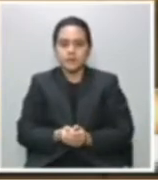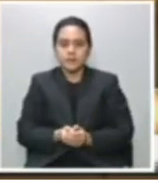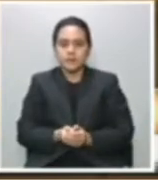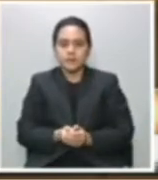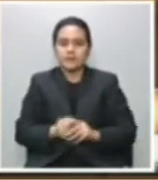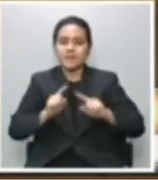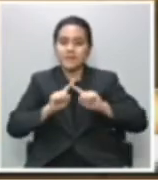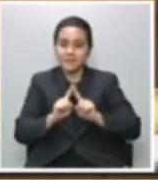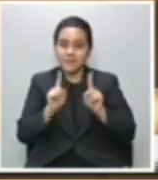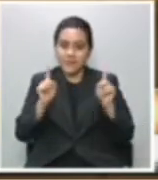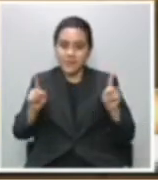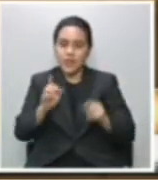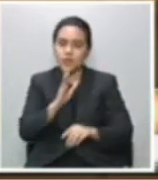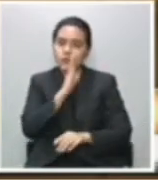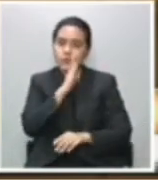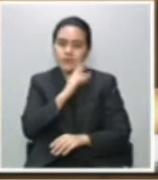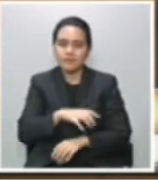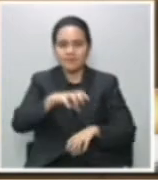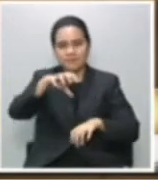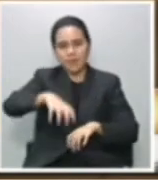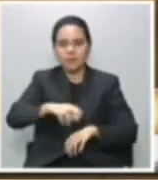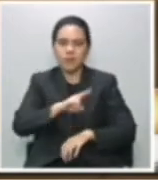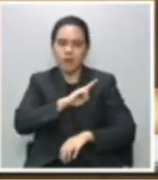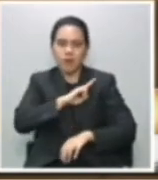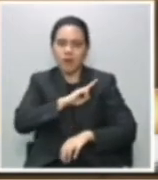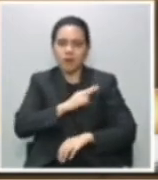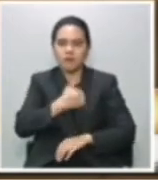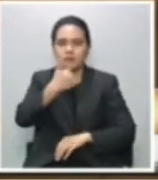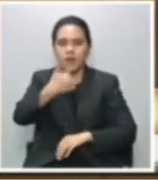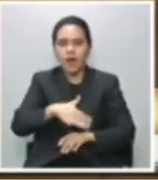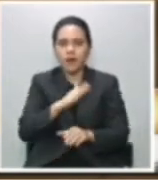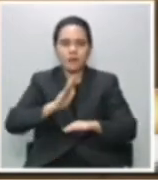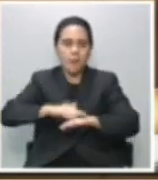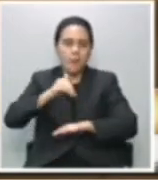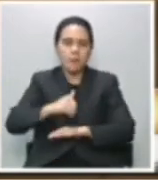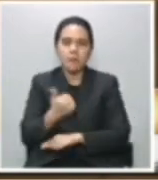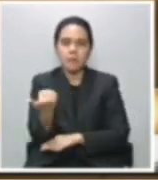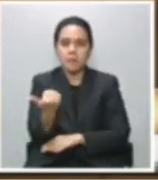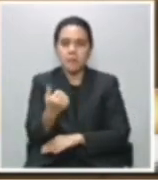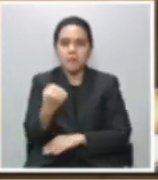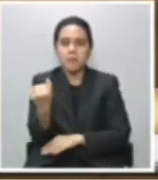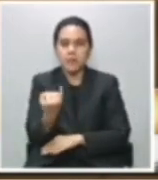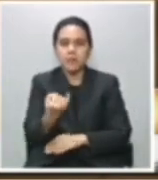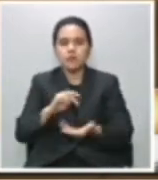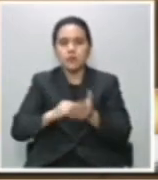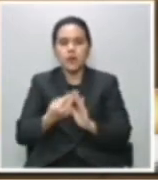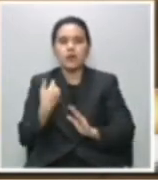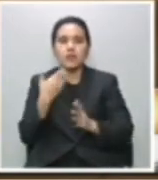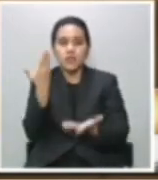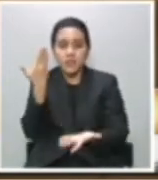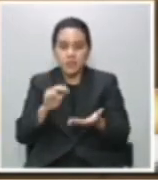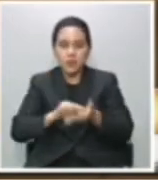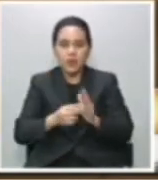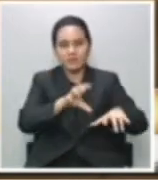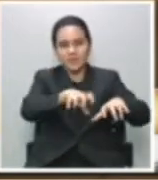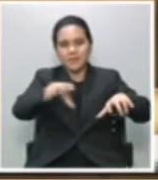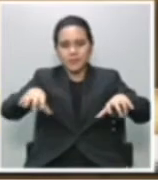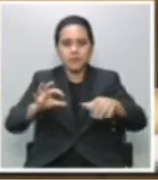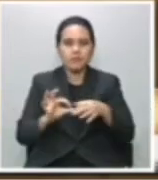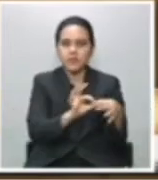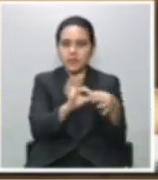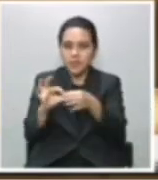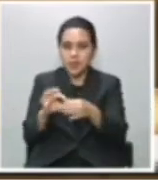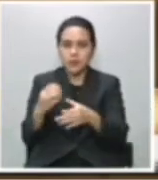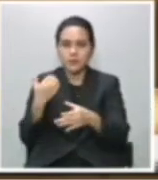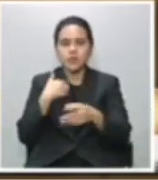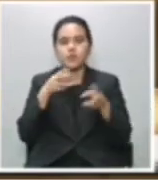เกินเลยจากความสามารถของตัวเองหรือมันไปเชื่อมโยงกับท้องถิ่นอื่นก็ยังมีช่องทาง